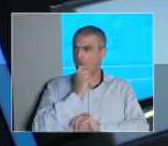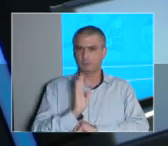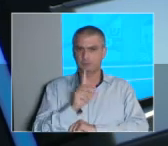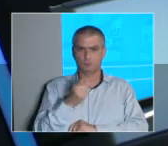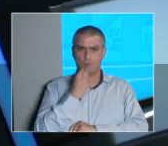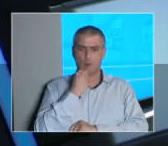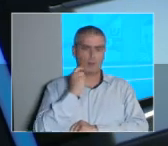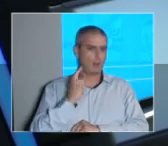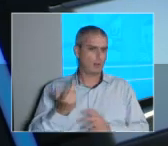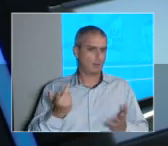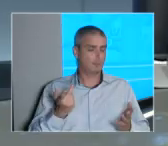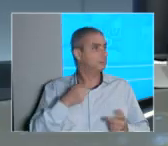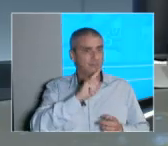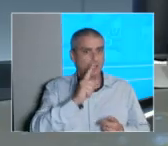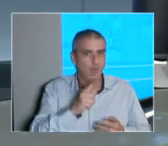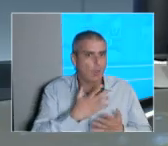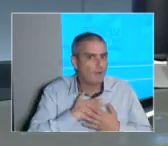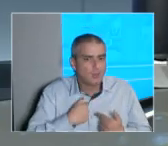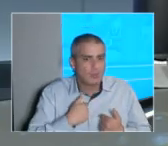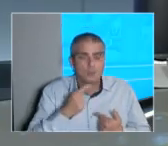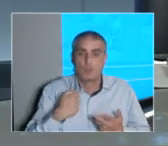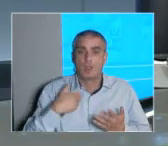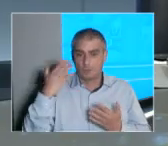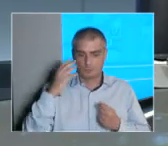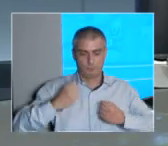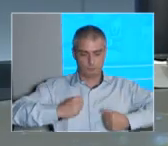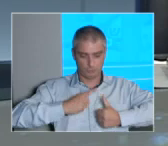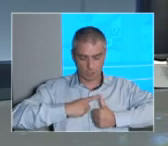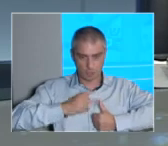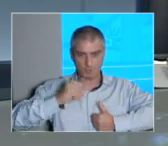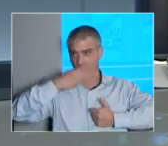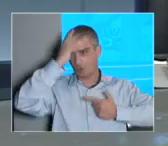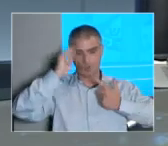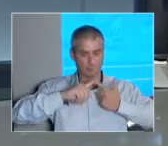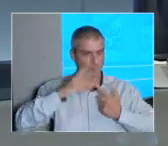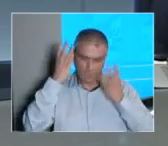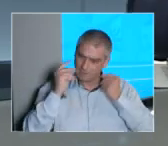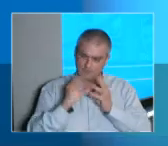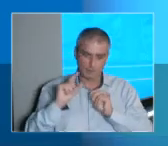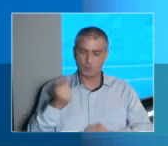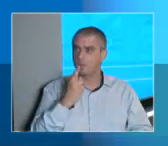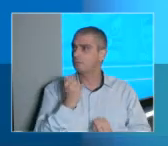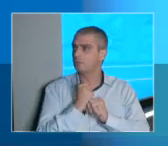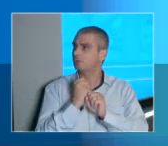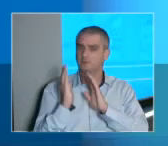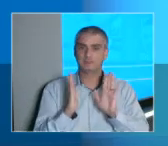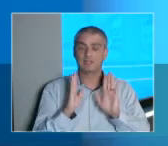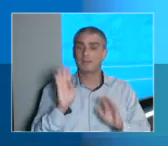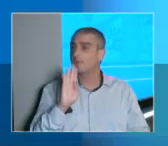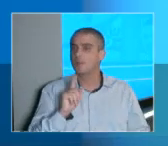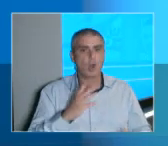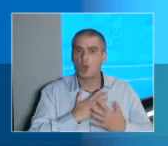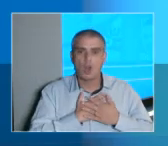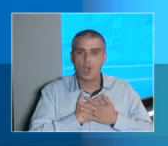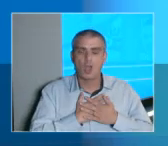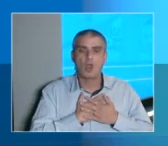שהוא אוכל שרצים. אבל יעקב, זה שהוא אוהב אותנו זה לא הסיבה. הוא לא אוהב אותנו. כי היינו גם עם שרון, והיינו גם עם מאוד אולמרט, החרדים היו עם כולם. בוא נעשה פה סדר, נתניהו לא אוהב